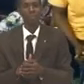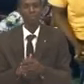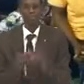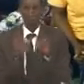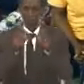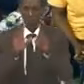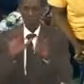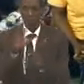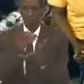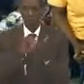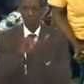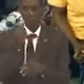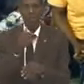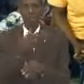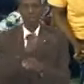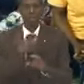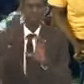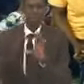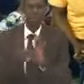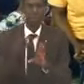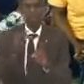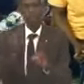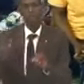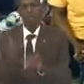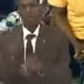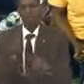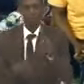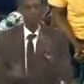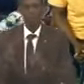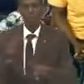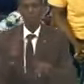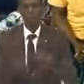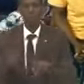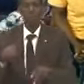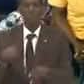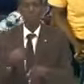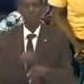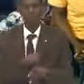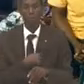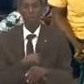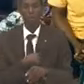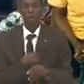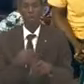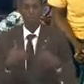examinent toit est jointe à aux autres pour témoigner